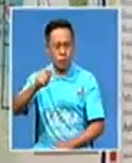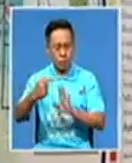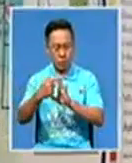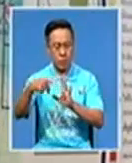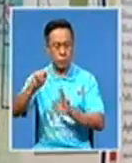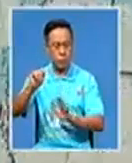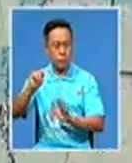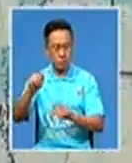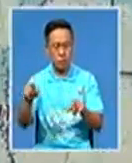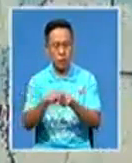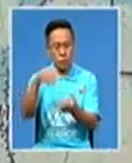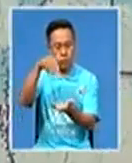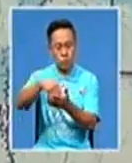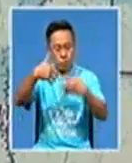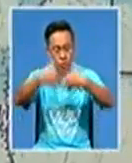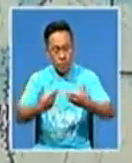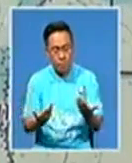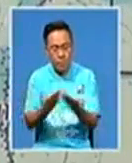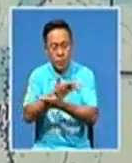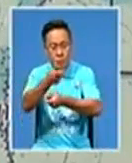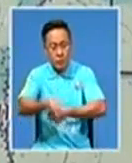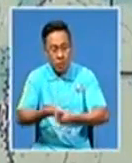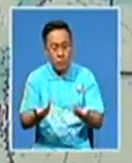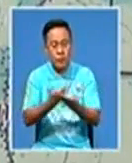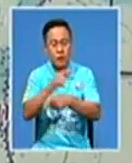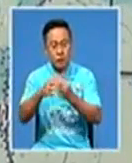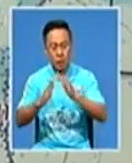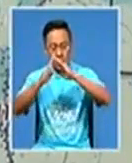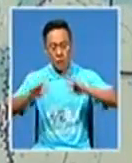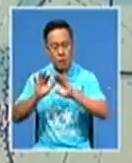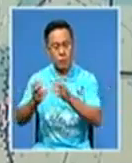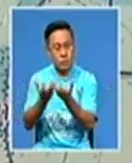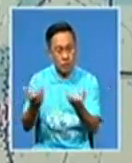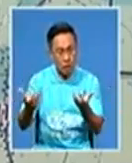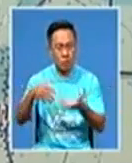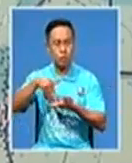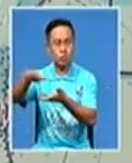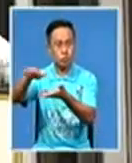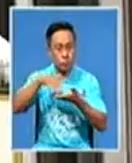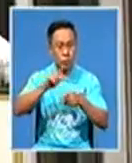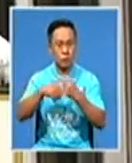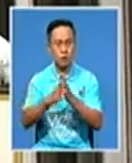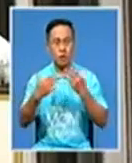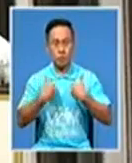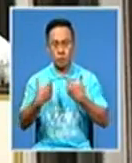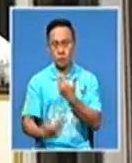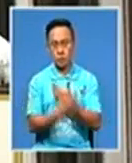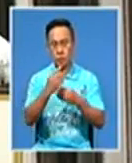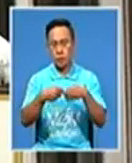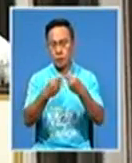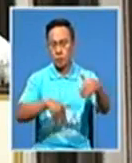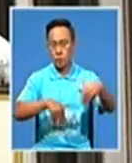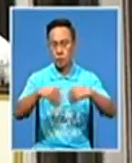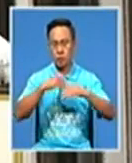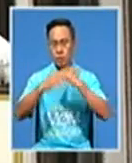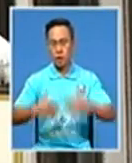ารถจะพัฒนาให้เป็นศูนย์อุตสาหกรรมแปรรูปสินค้าการเกษตรคลังสินค้าการขนส่งก็จะถือว่าสามารถสร้างโอกาสนะครับใน